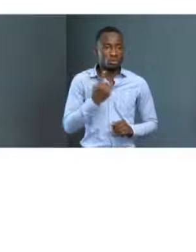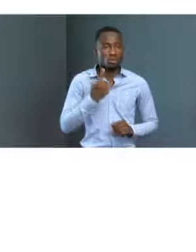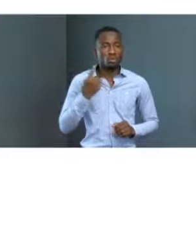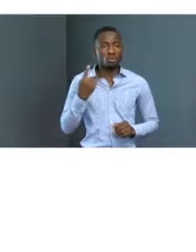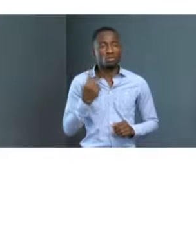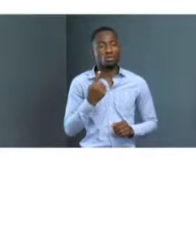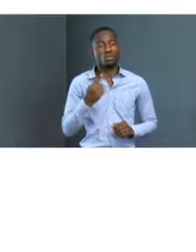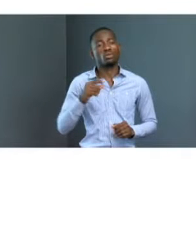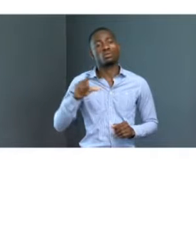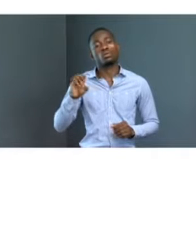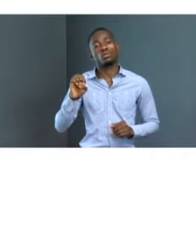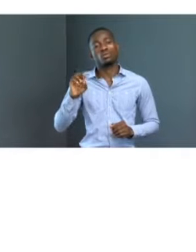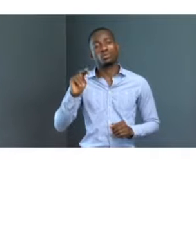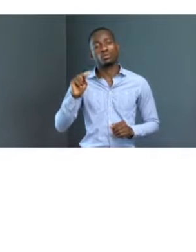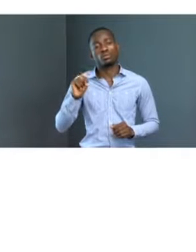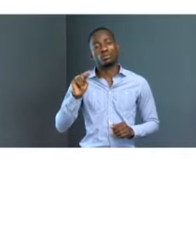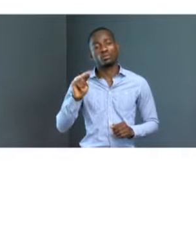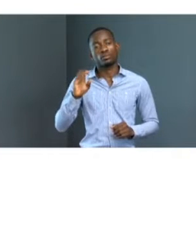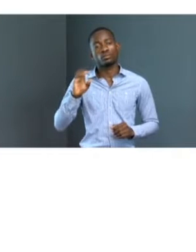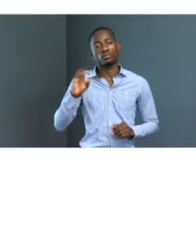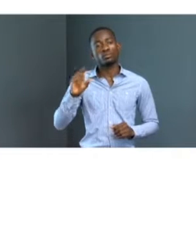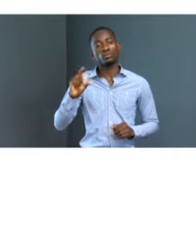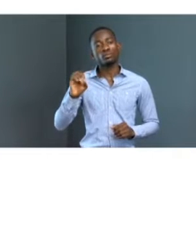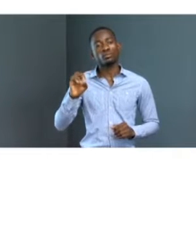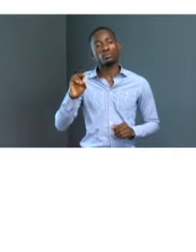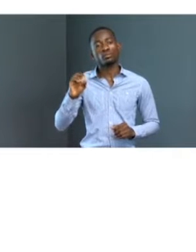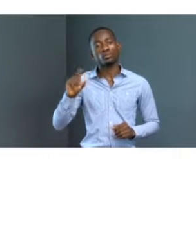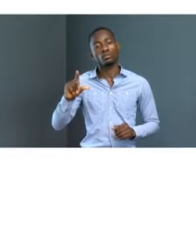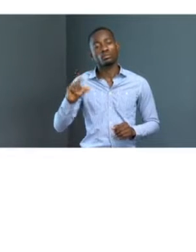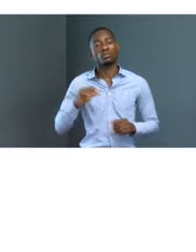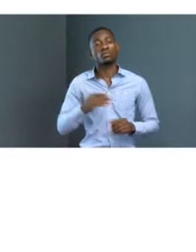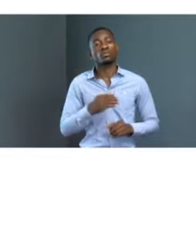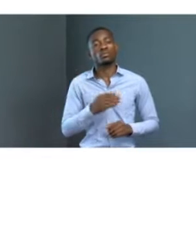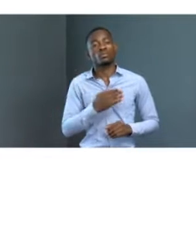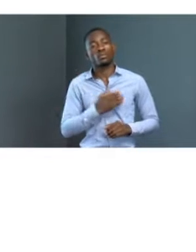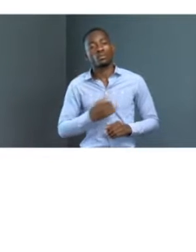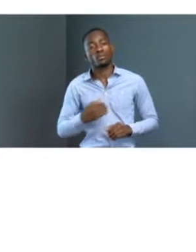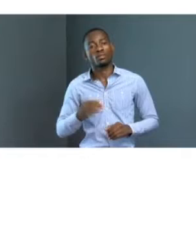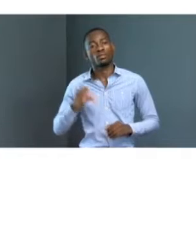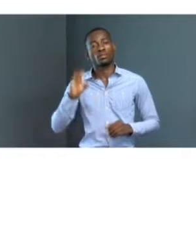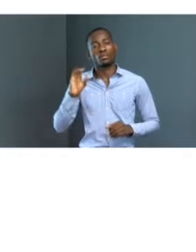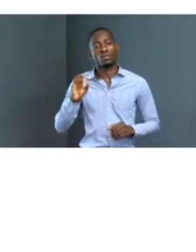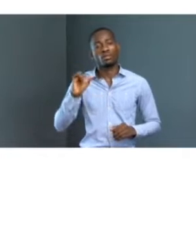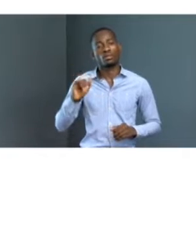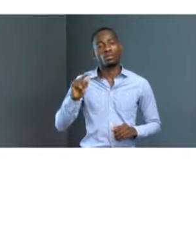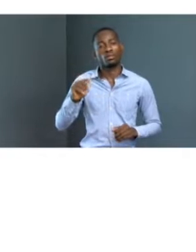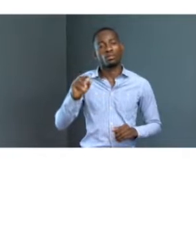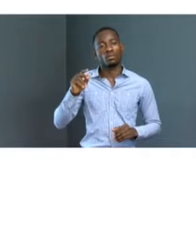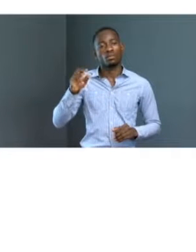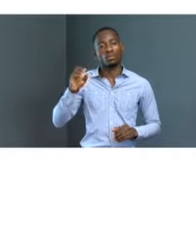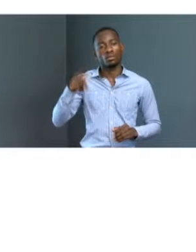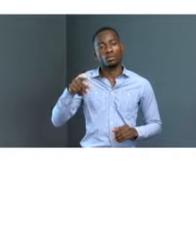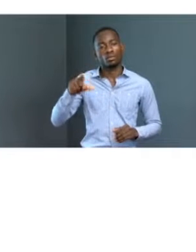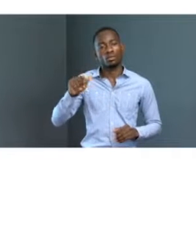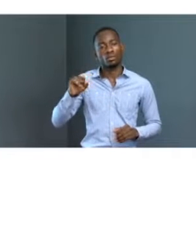le nucléole et le cytoplasme restent incolores. Rappelez-vous tout à l'heure que nous avons utilisé l'ARNase qui a